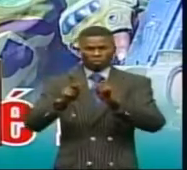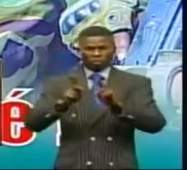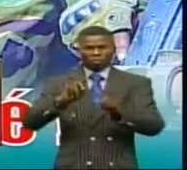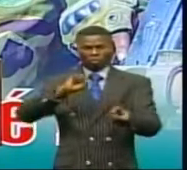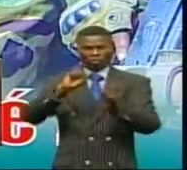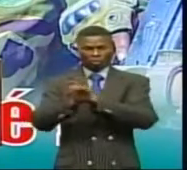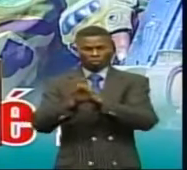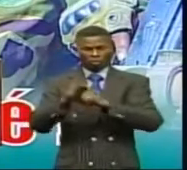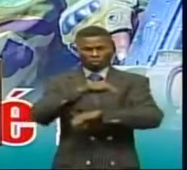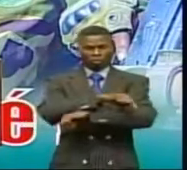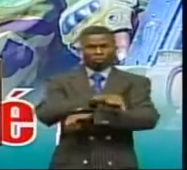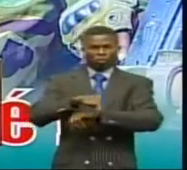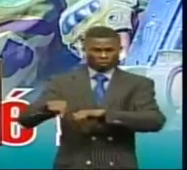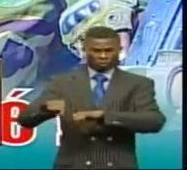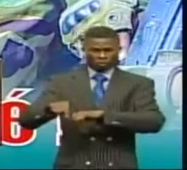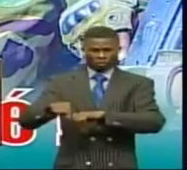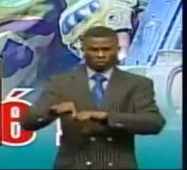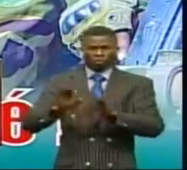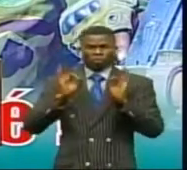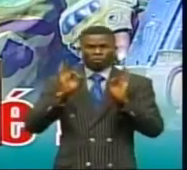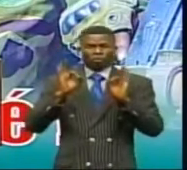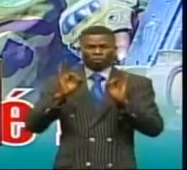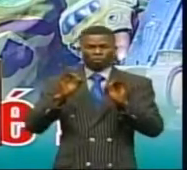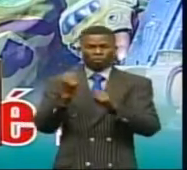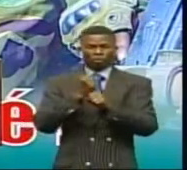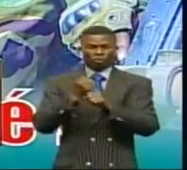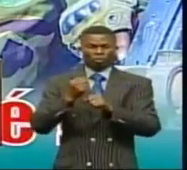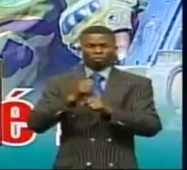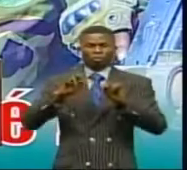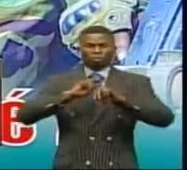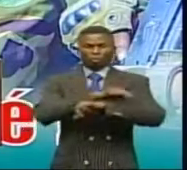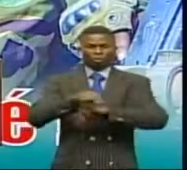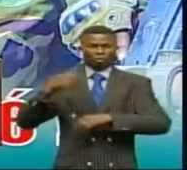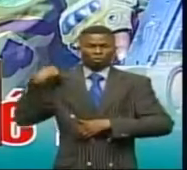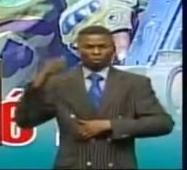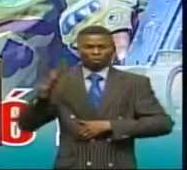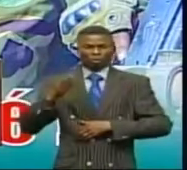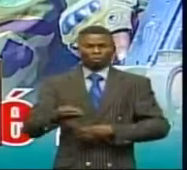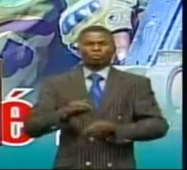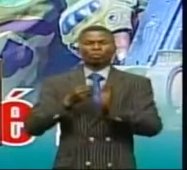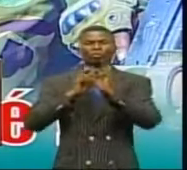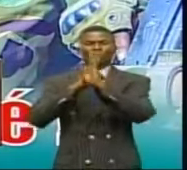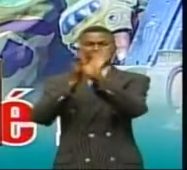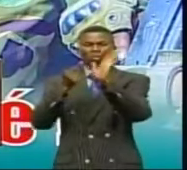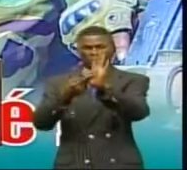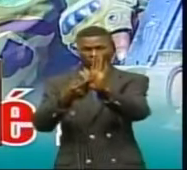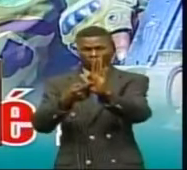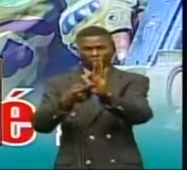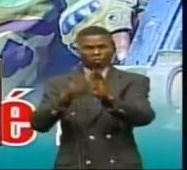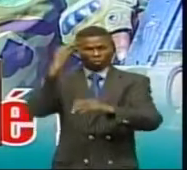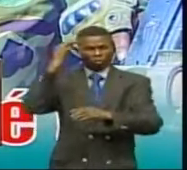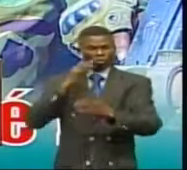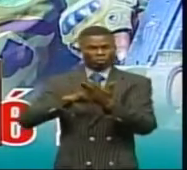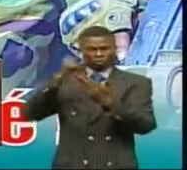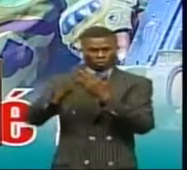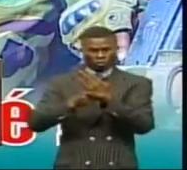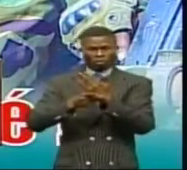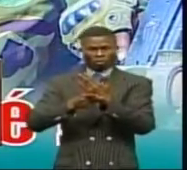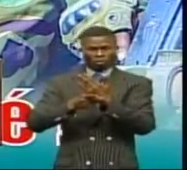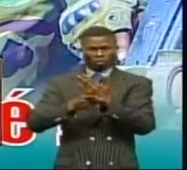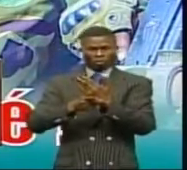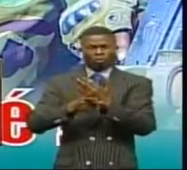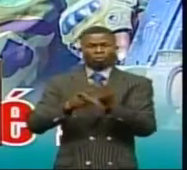de l'administration, et innovation du service public a soumis au Conseil les textes du projet de décret fixant